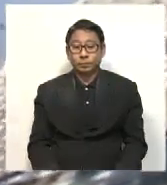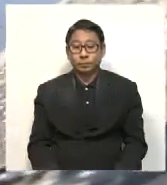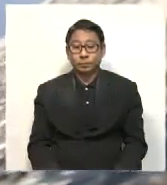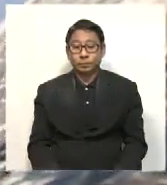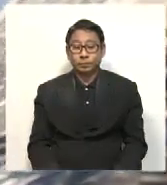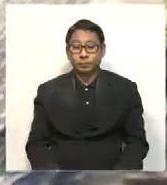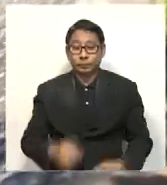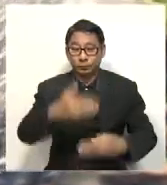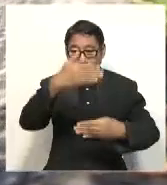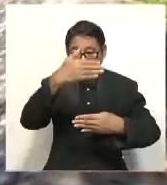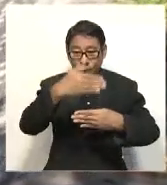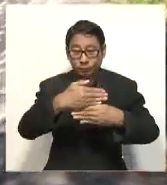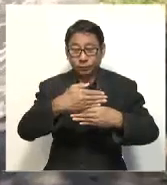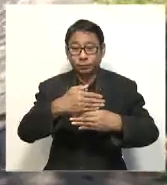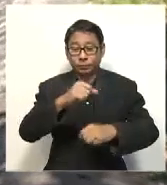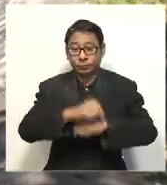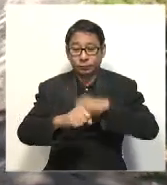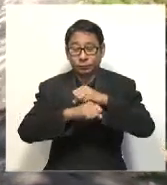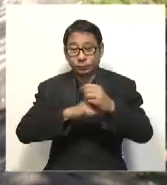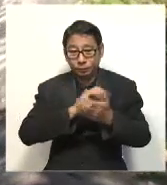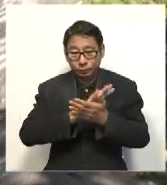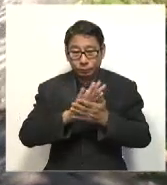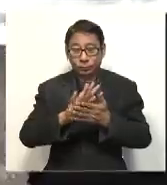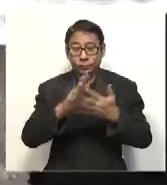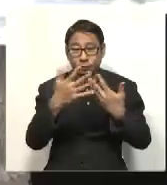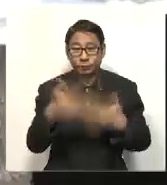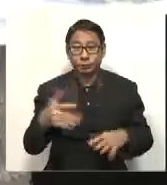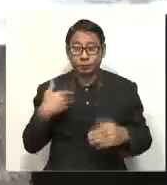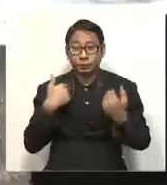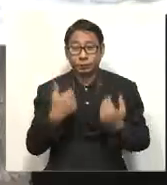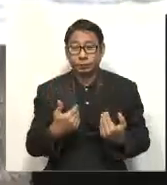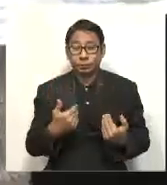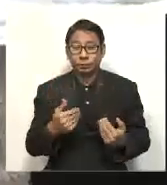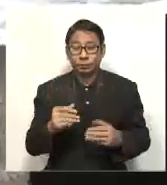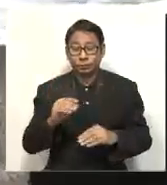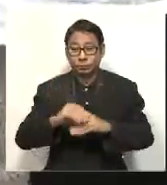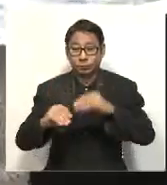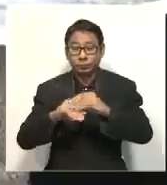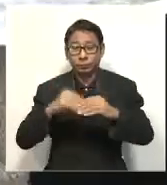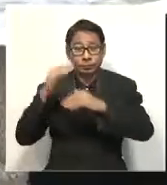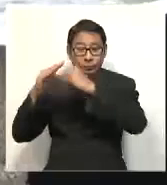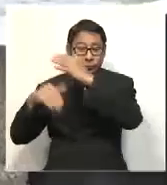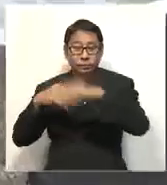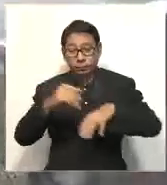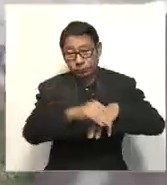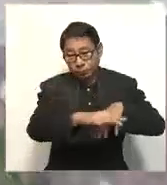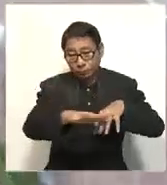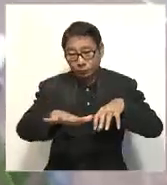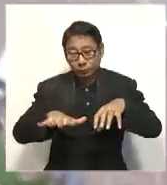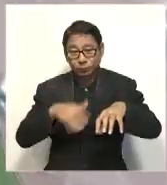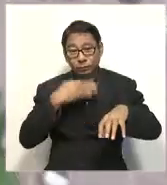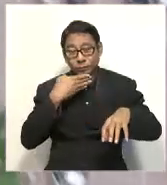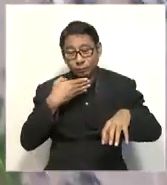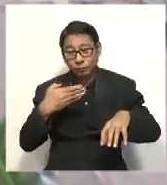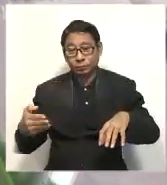ฝายพับได้ที่ว่านี้นะครับก่อสร้างแล้วเสร็จหมาดๆเลยนะครับเป็นฝายที่เกิดขึ้นภายใต้โครงการพัฒนากว้านพะเยาอย่างยั่งยืนประโย